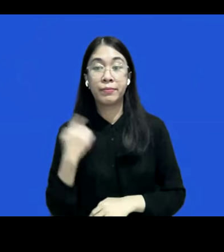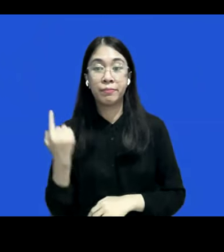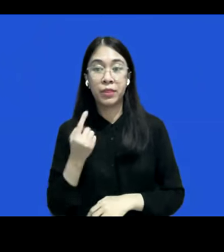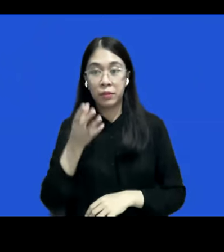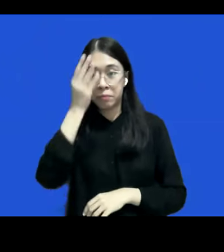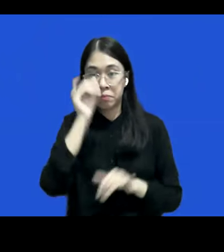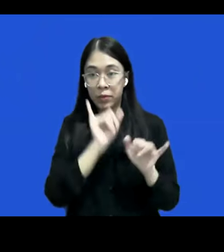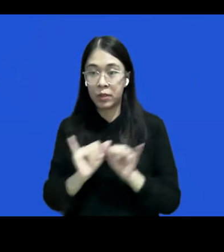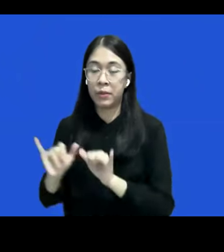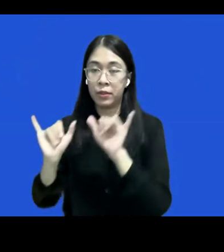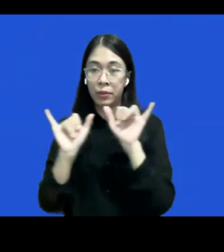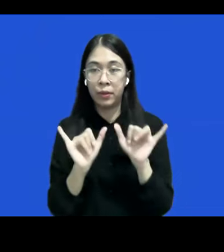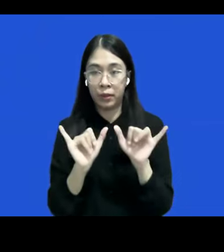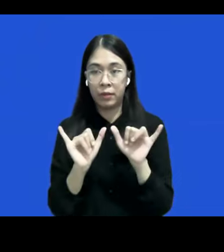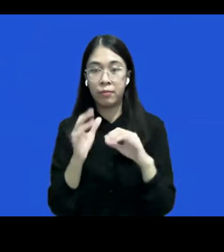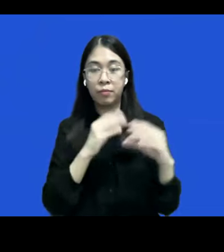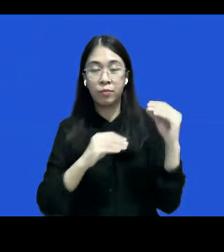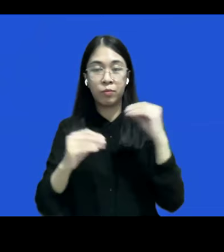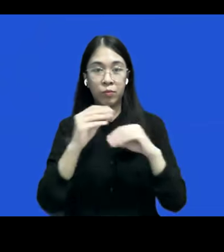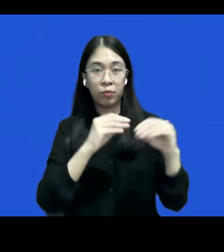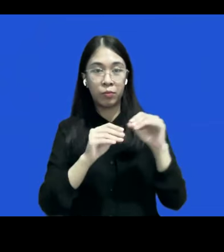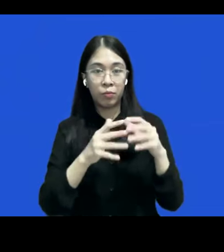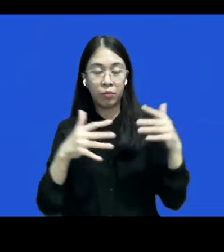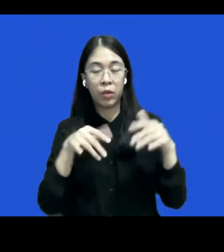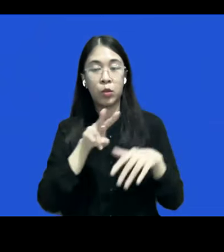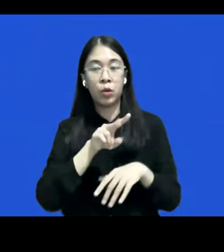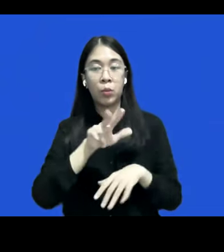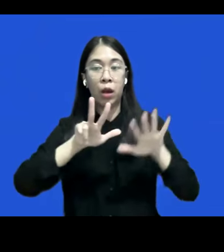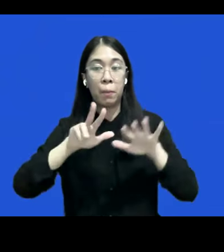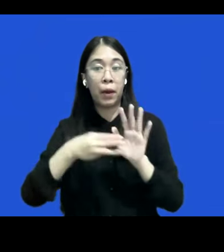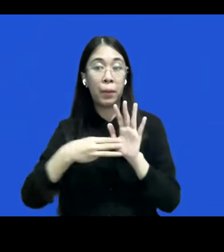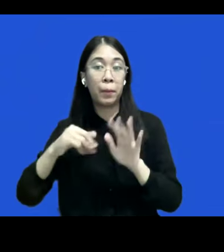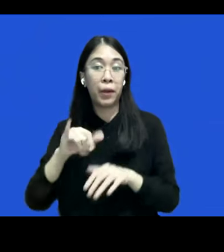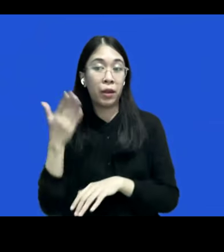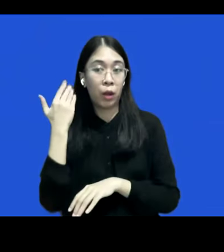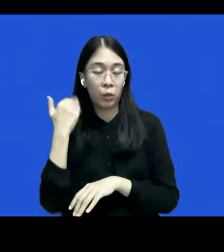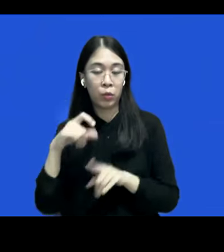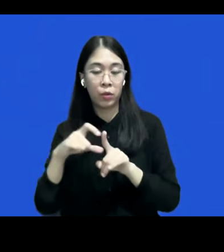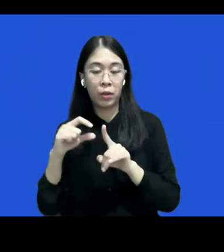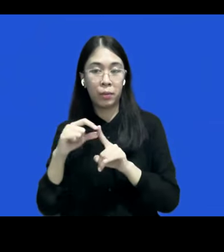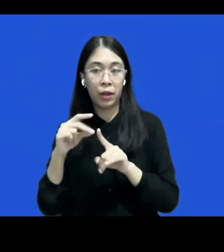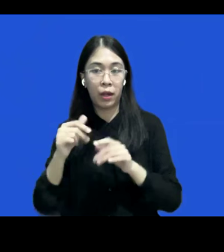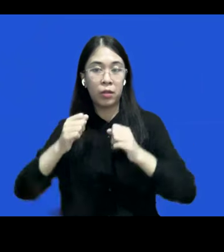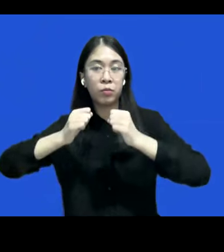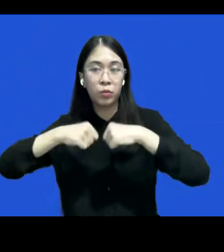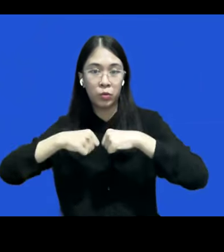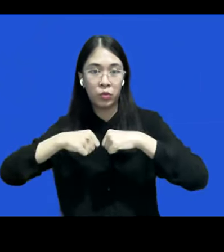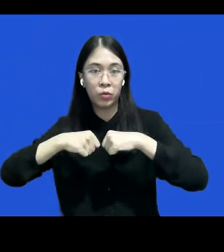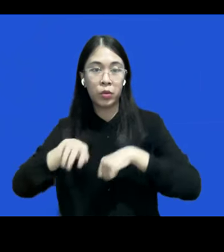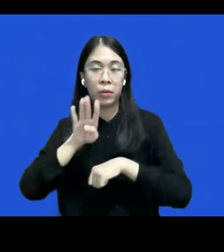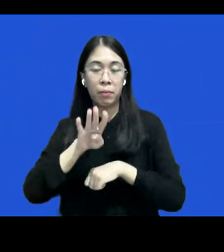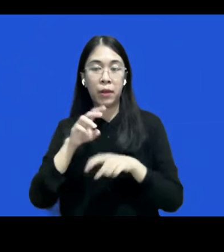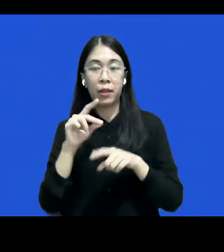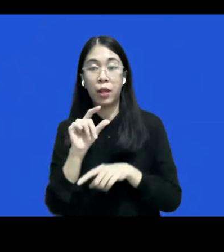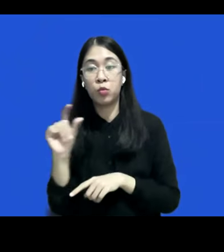bersama, pada rapat paripurna tanggal 28 Mei lalu, DPR menyetujui 4 RUU